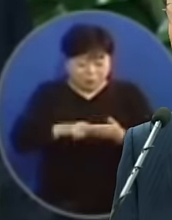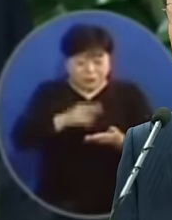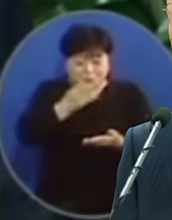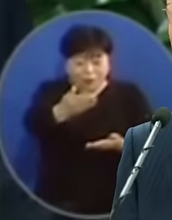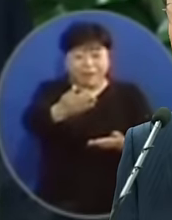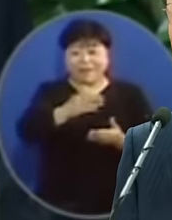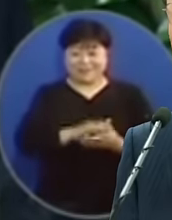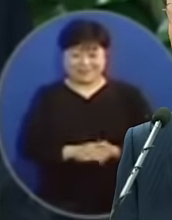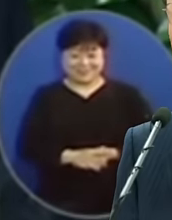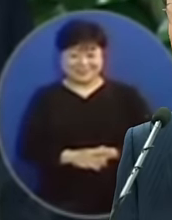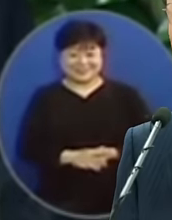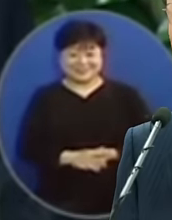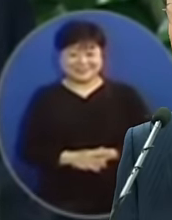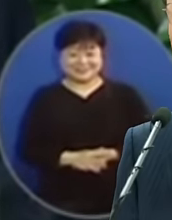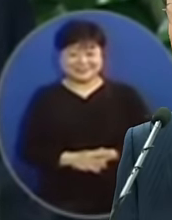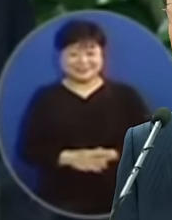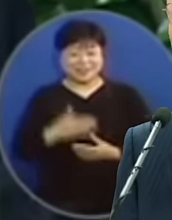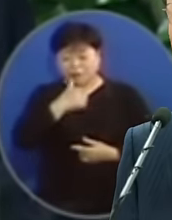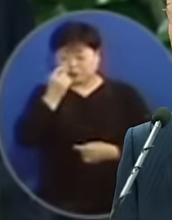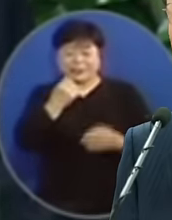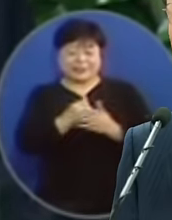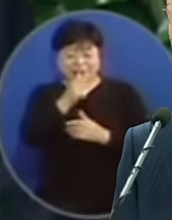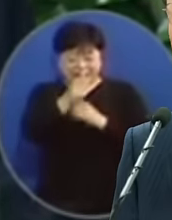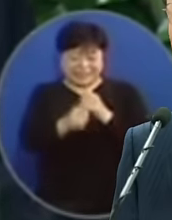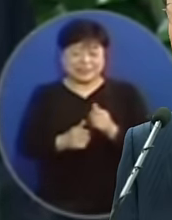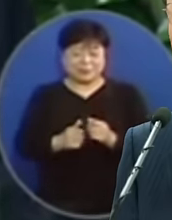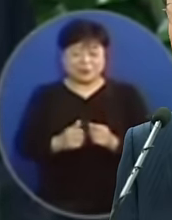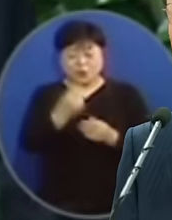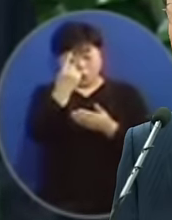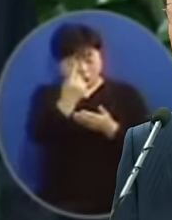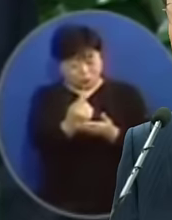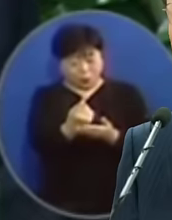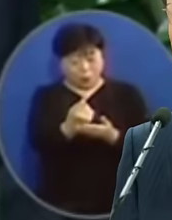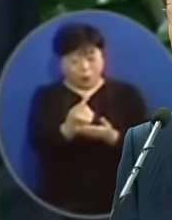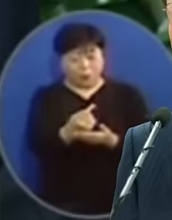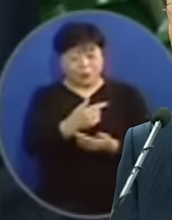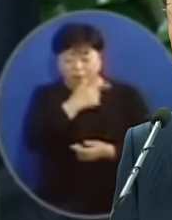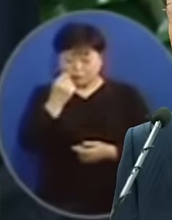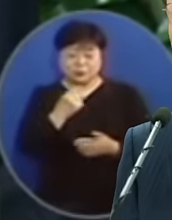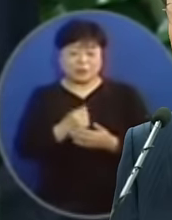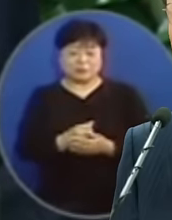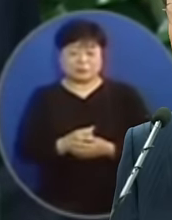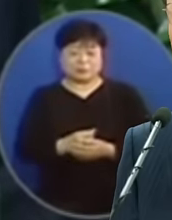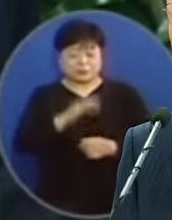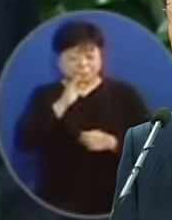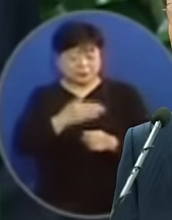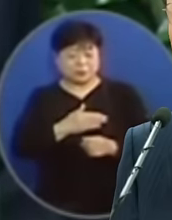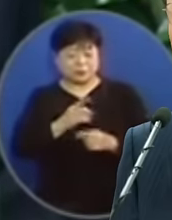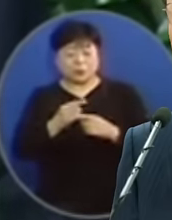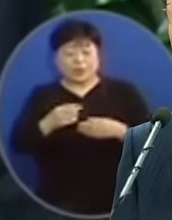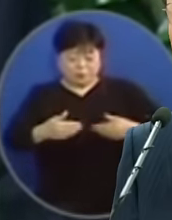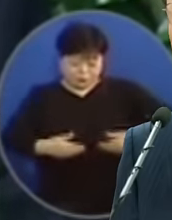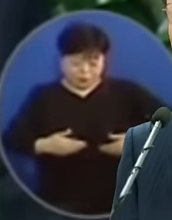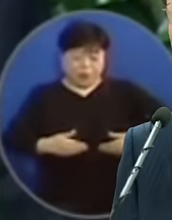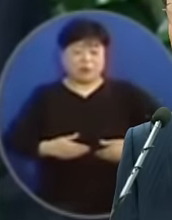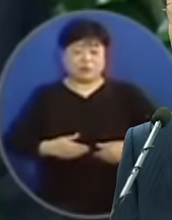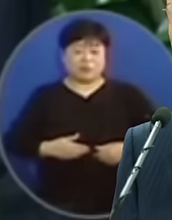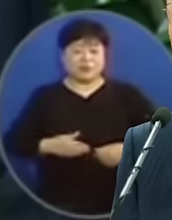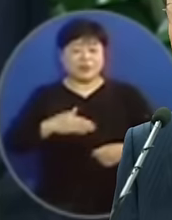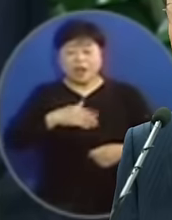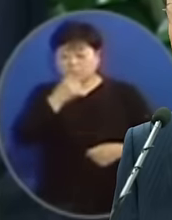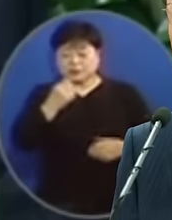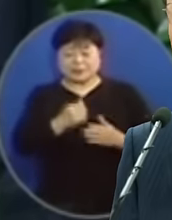너무나 감격하다. 나는 못났기 때문에 하나님이 찾아오시고 못났기 때문에 교회가 필요하고 못났기